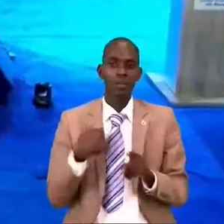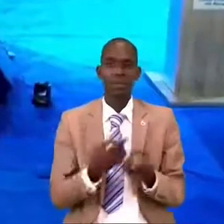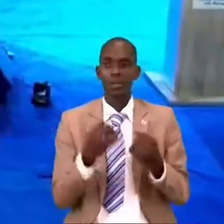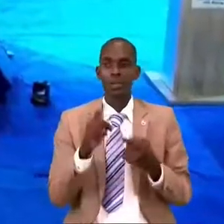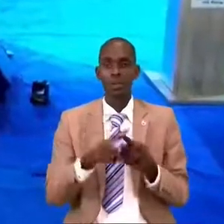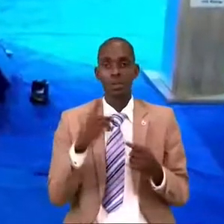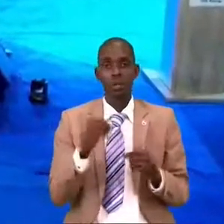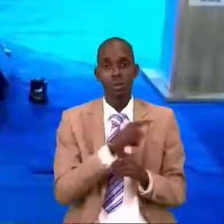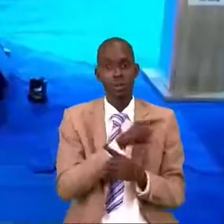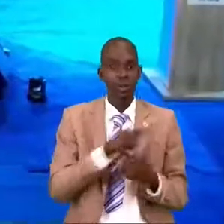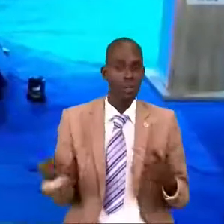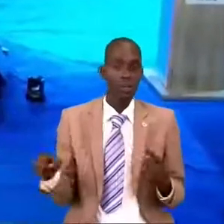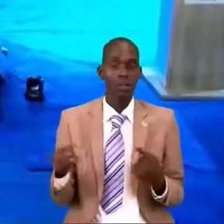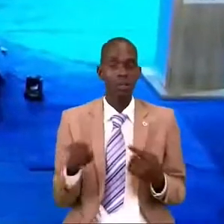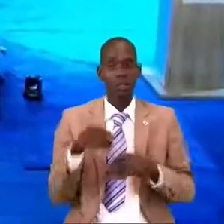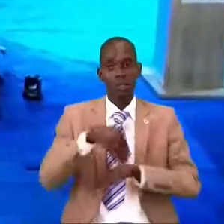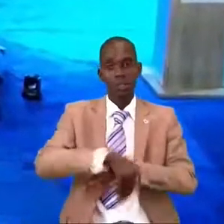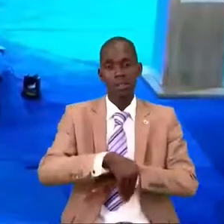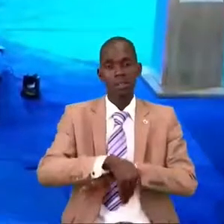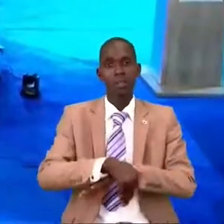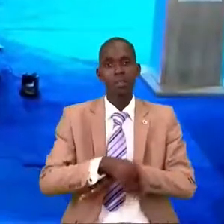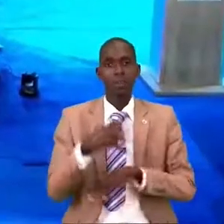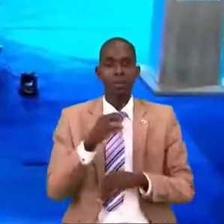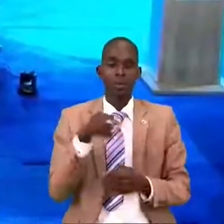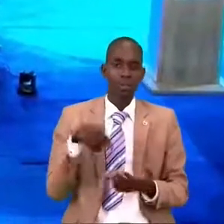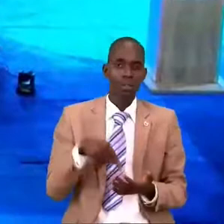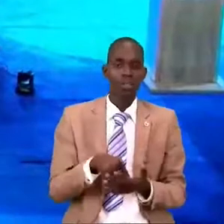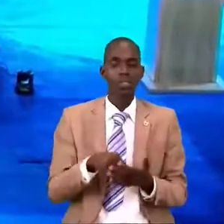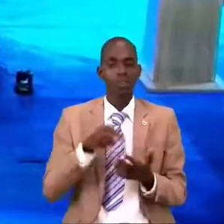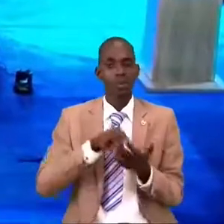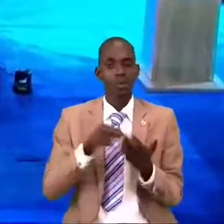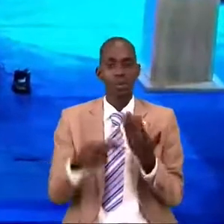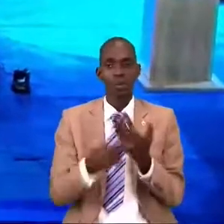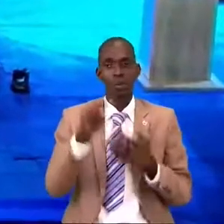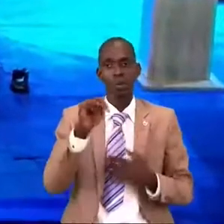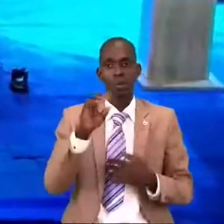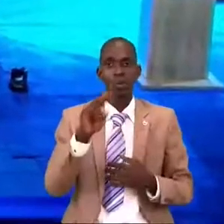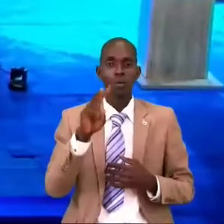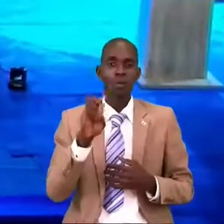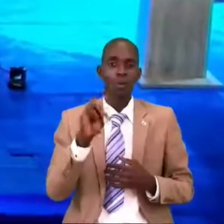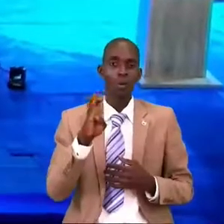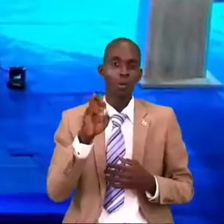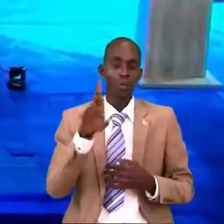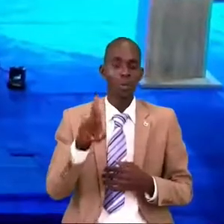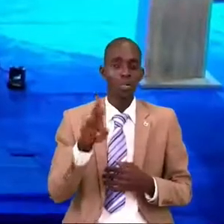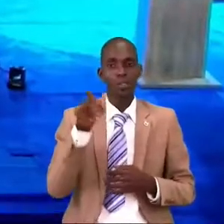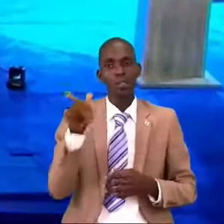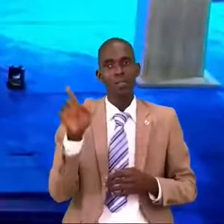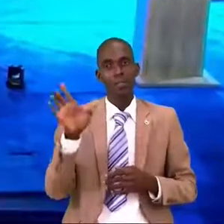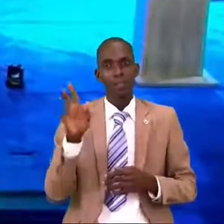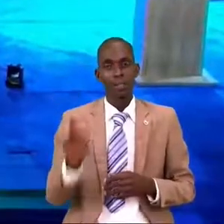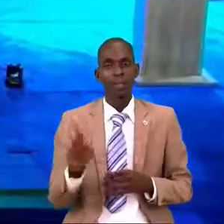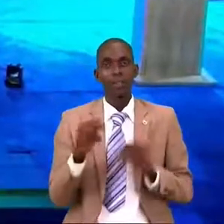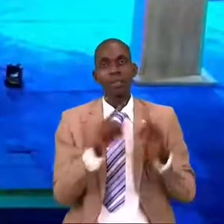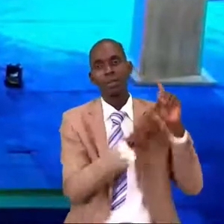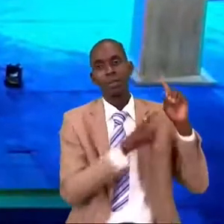de cette édition de JCK de novembre, Dieu a fait beaucoup de choses. Il a sauvé, il